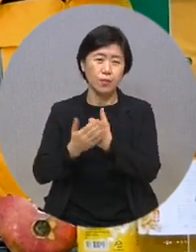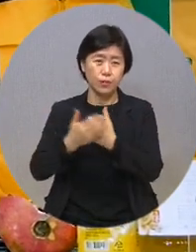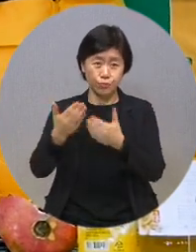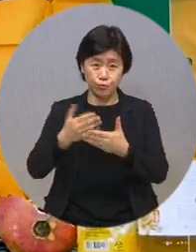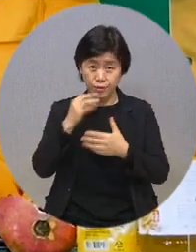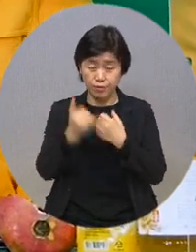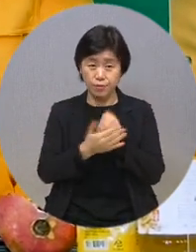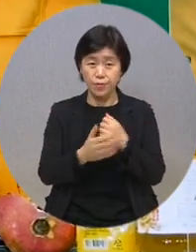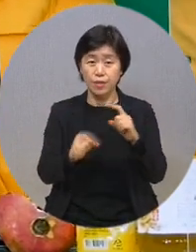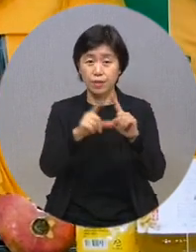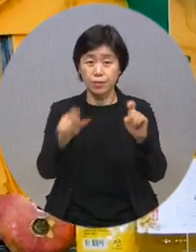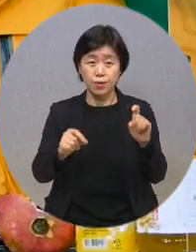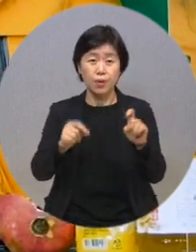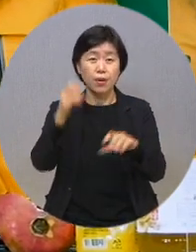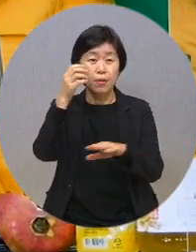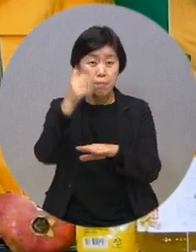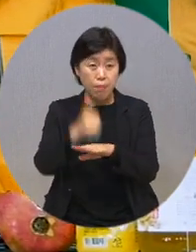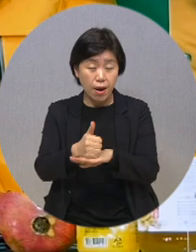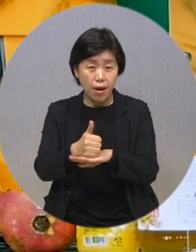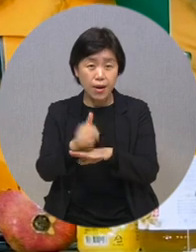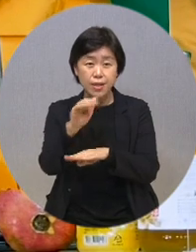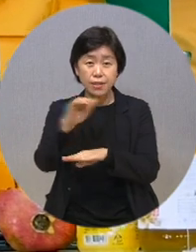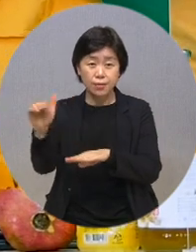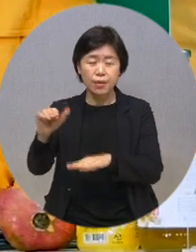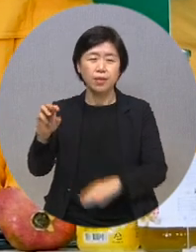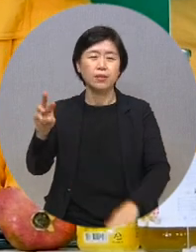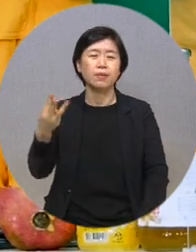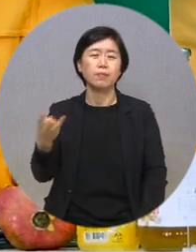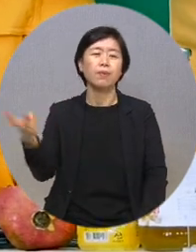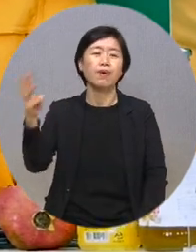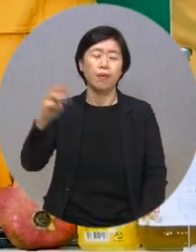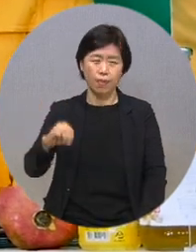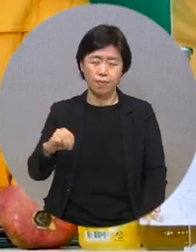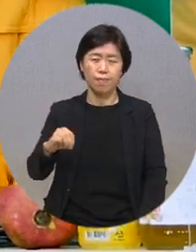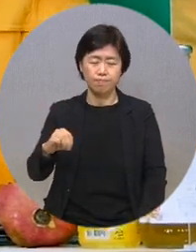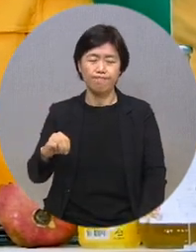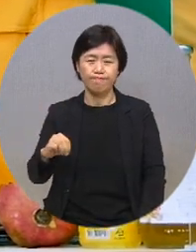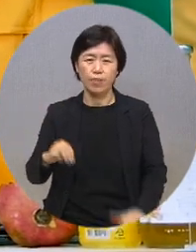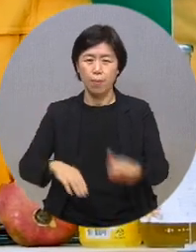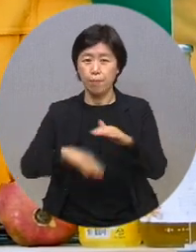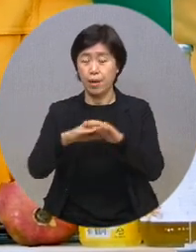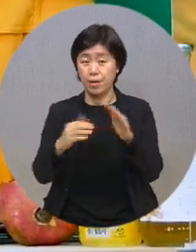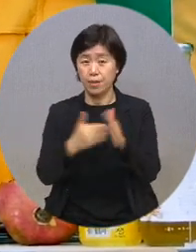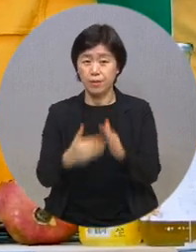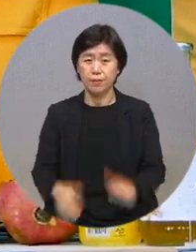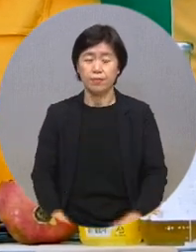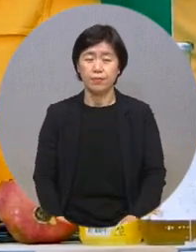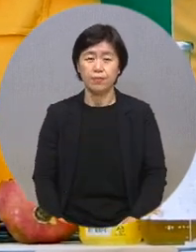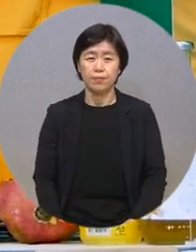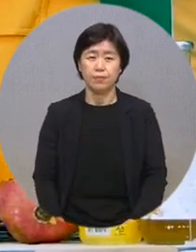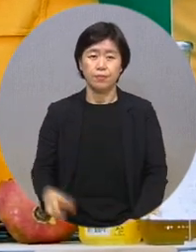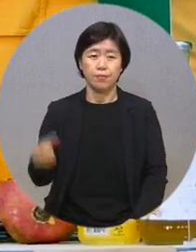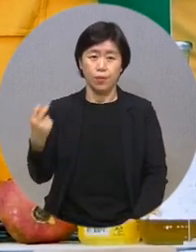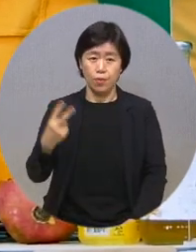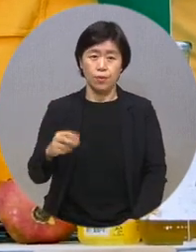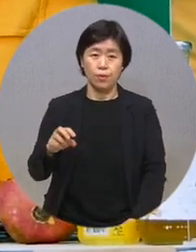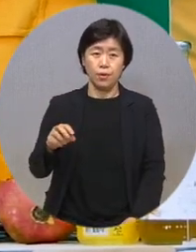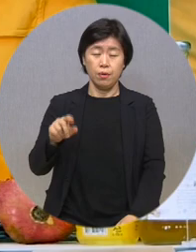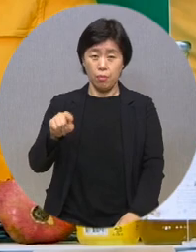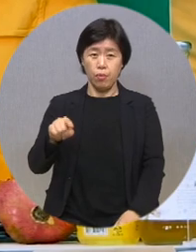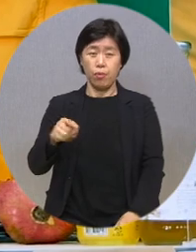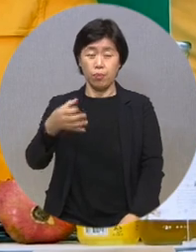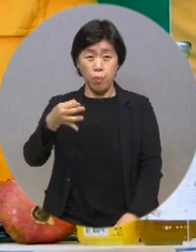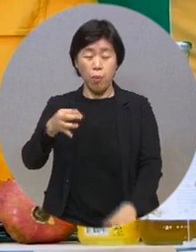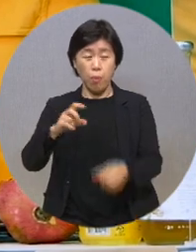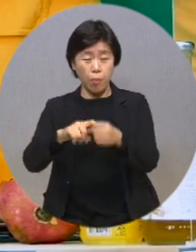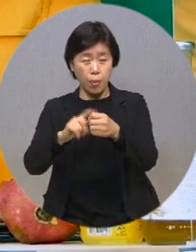말 기준에서 300억 달성을 했고요. 11월 말 기준이. 네. 그리고 저희들이 이제 300억 달성